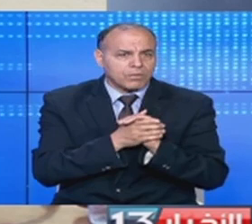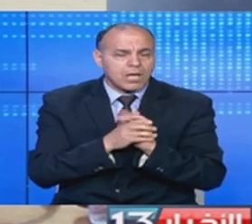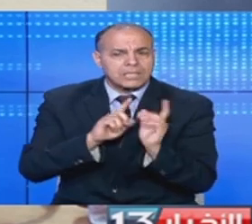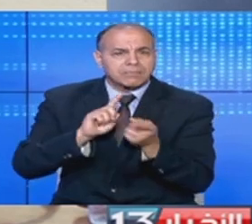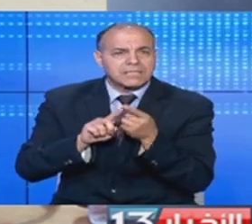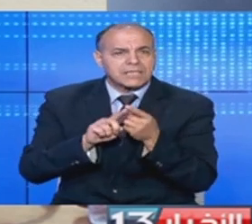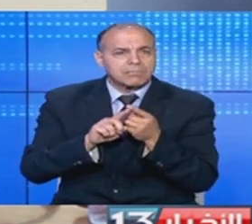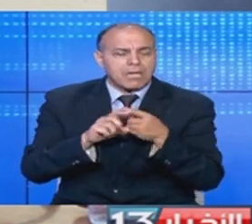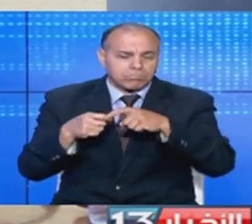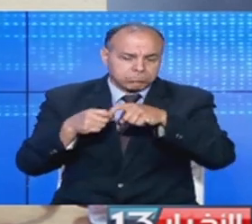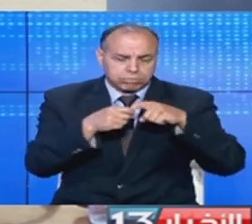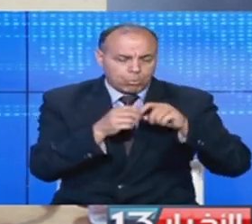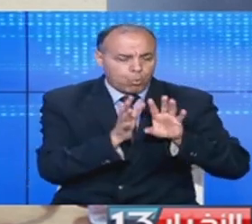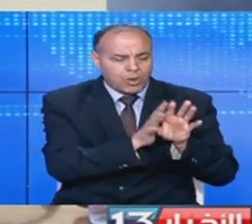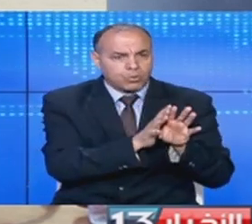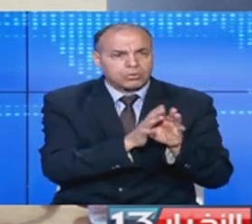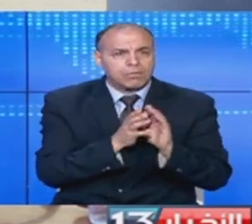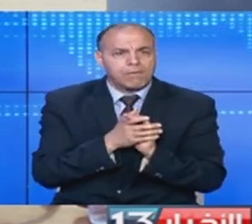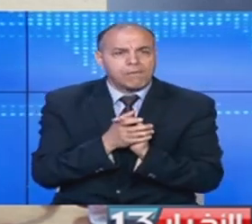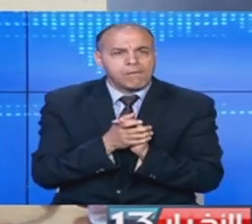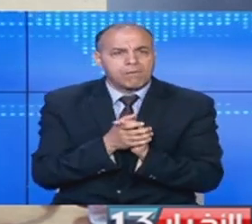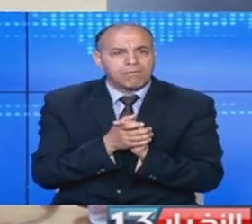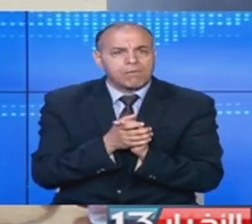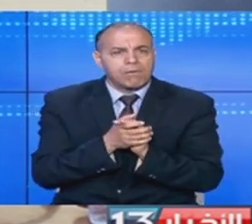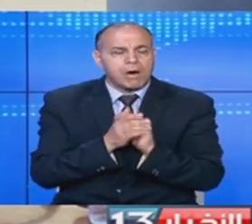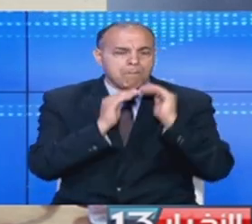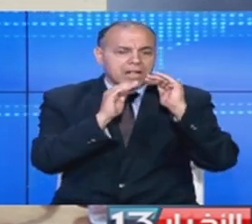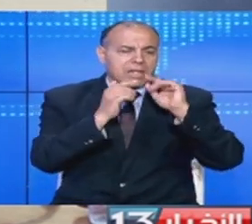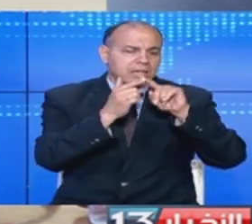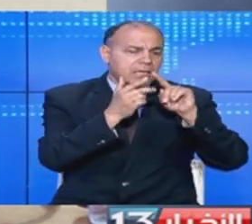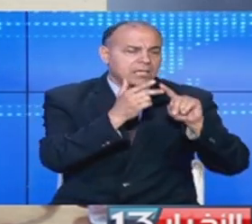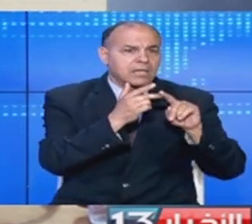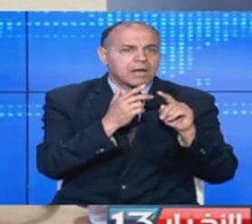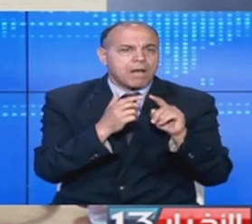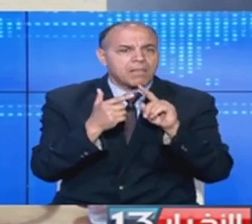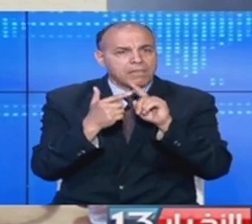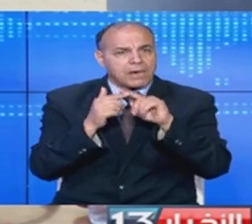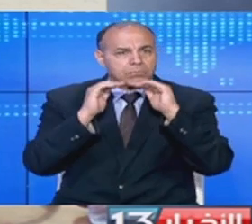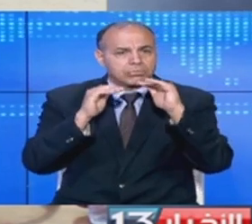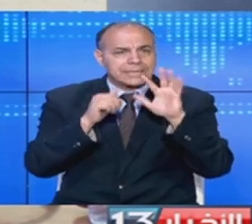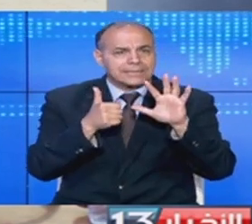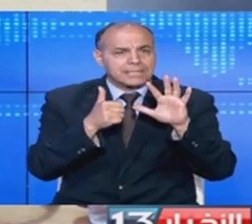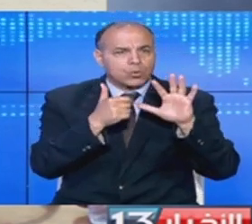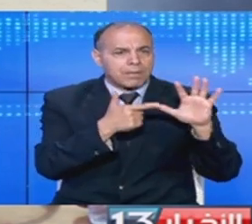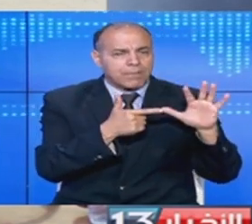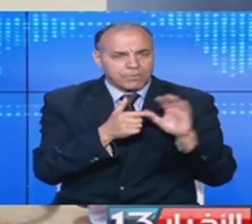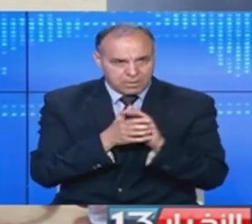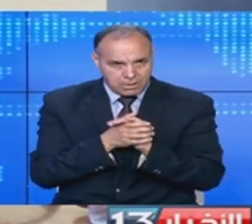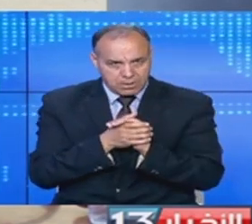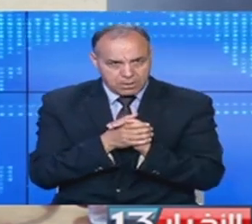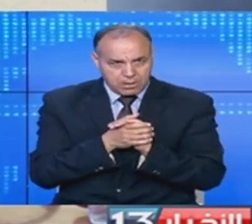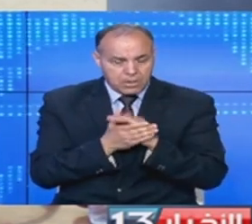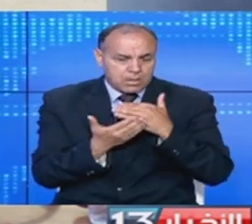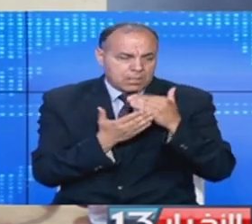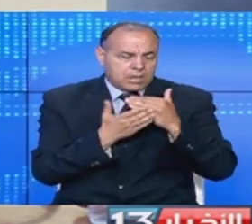مخصصة للمجرورات، ونفصلوا ما بين المحطة الأولى والمحطة الثانية، نعمل محطة ثانية فيها ستة وسبعة، وكي